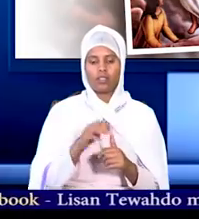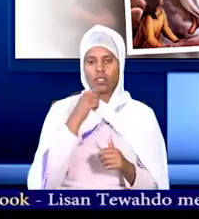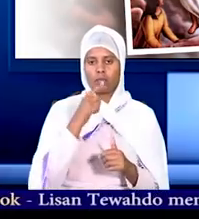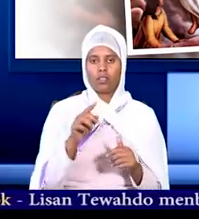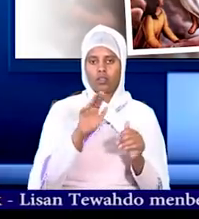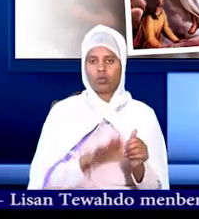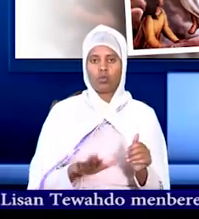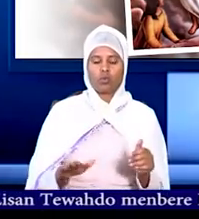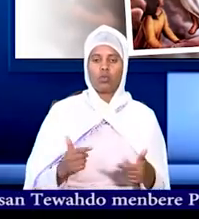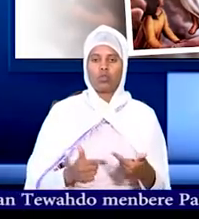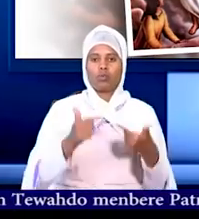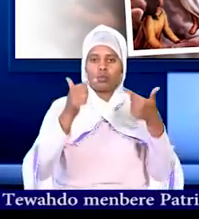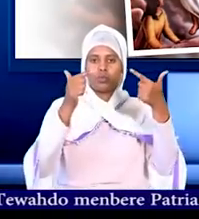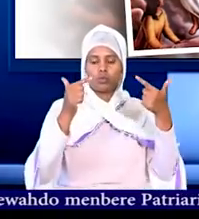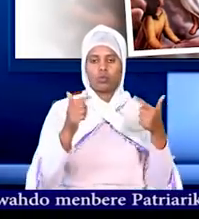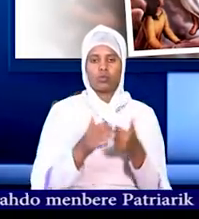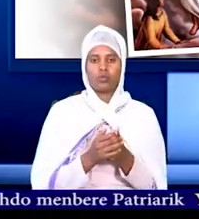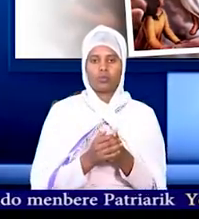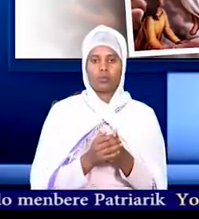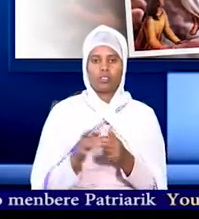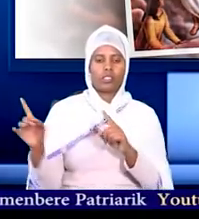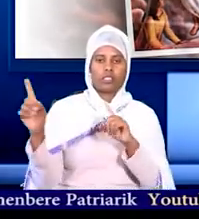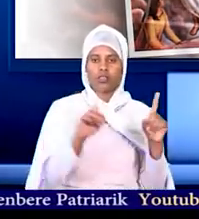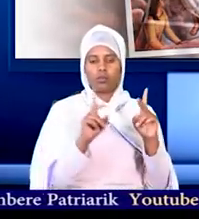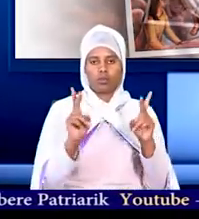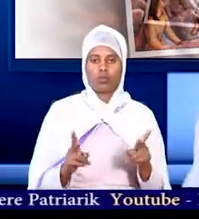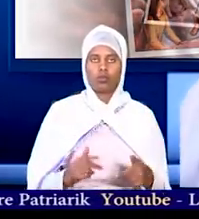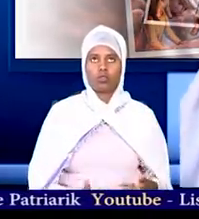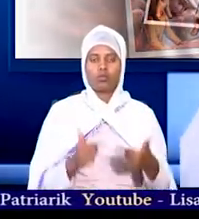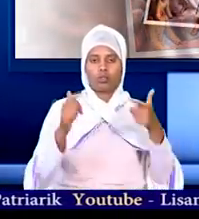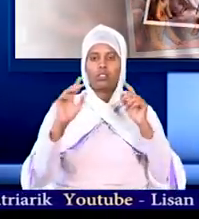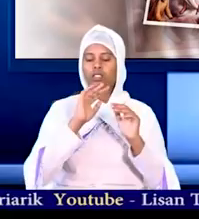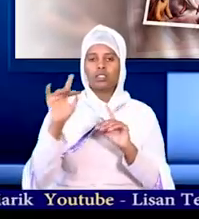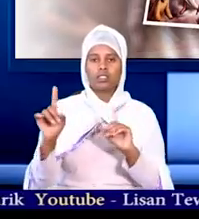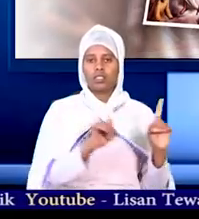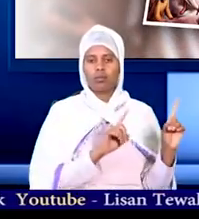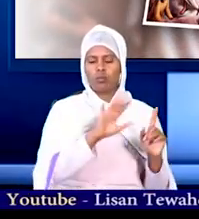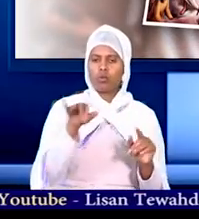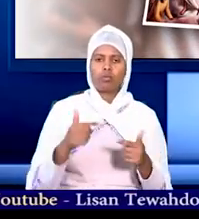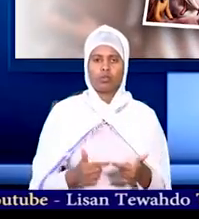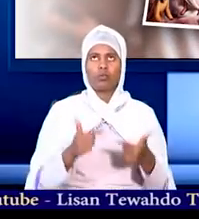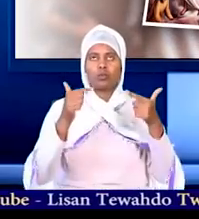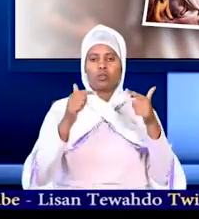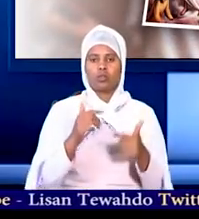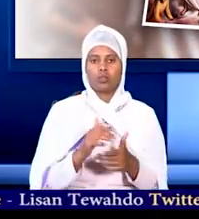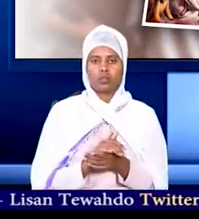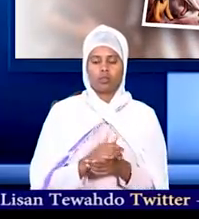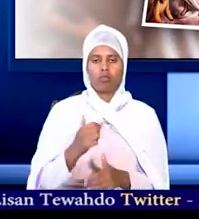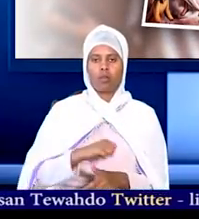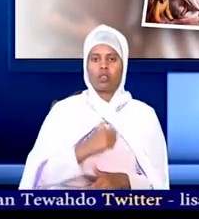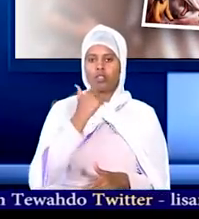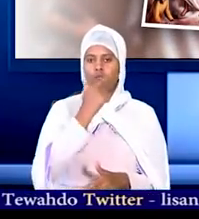مدحاني تمتع إننا ولو هتسانات كمسكونو آيبان وين كمسكونو خالو دك سبات كحق سخو